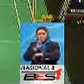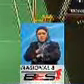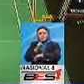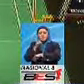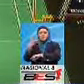2116